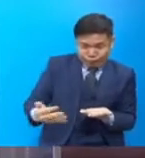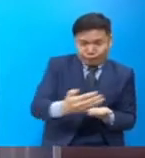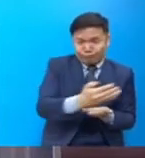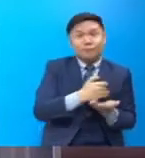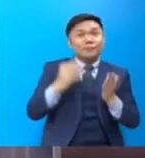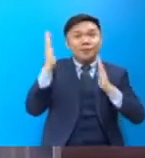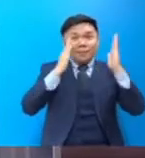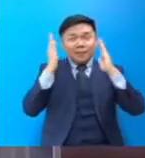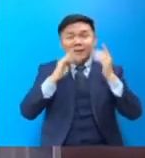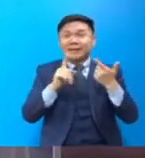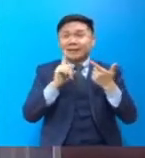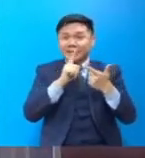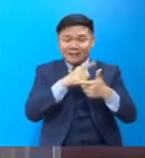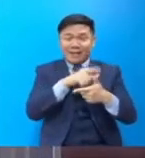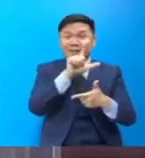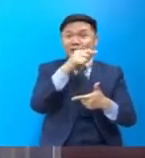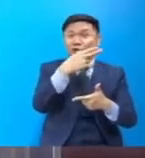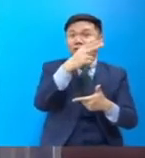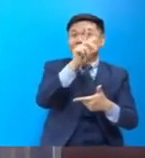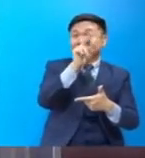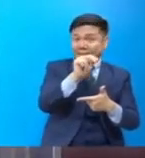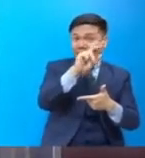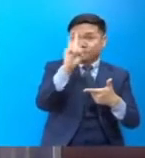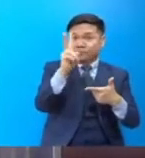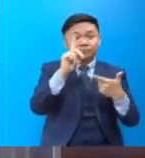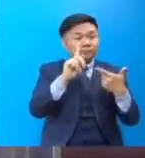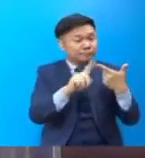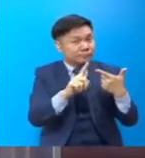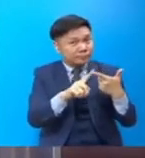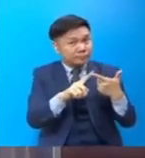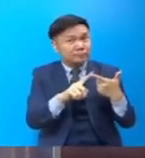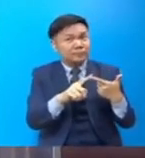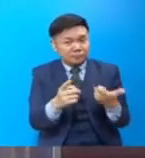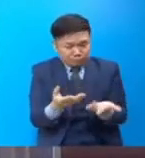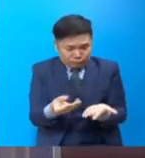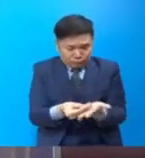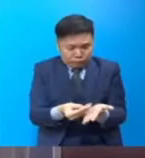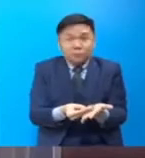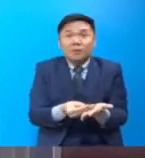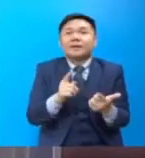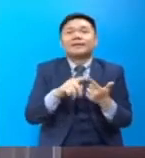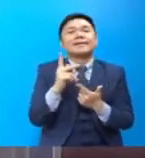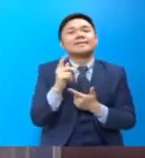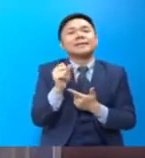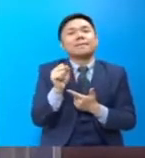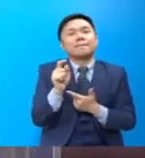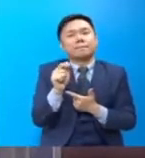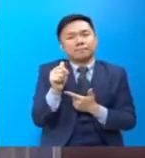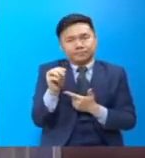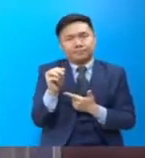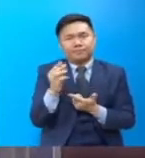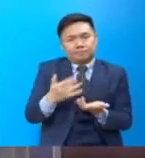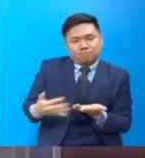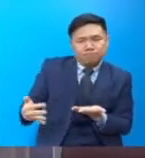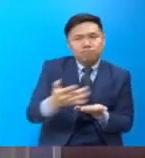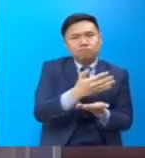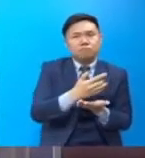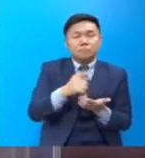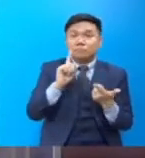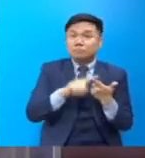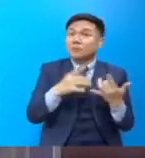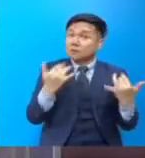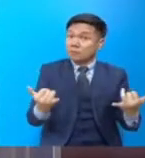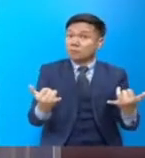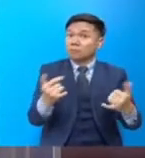jabatan yang kedua yang memberi pendapatan kepada negara Allah custom tersendiri di sepatu sudah sampai